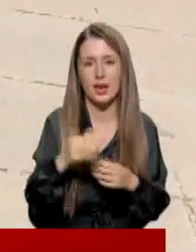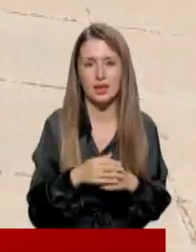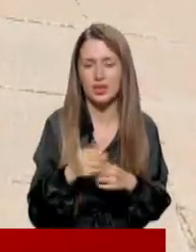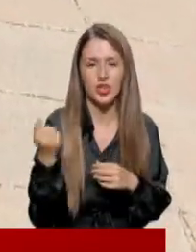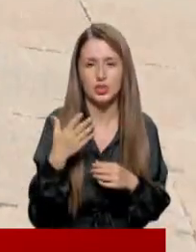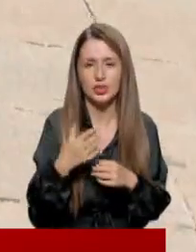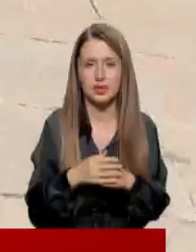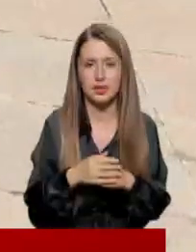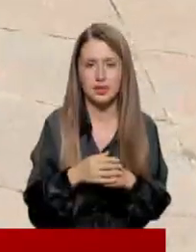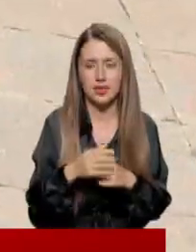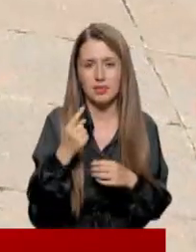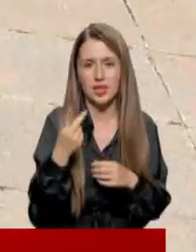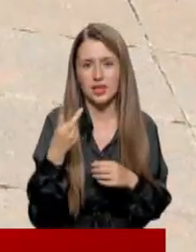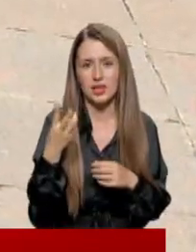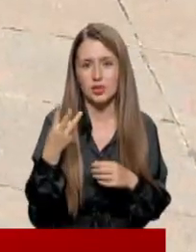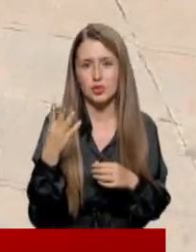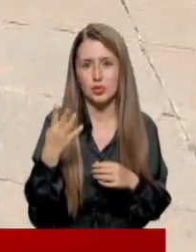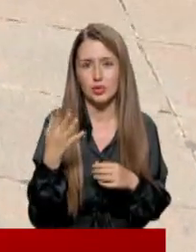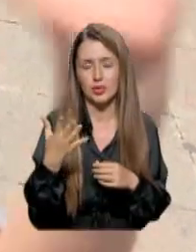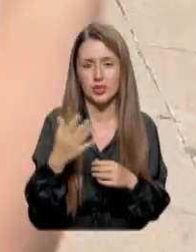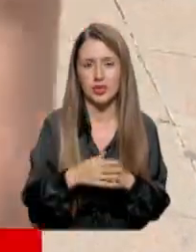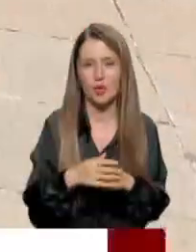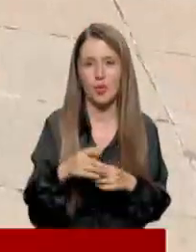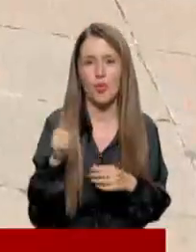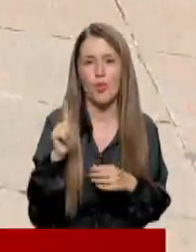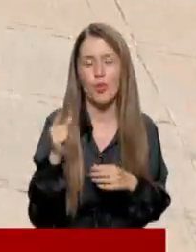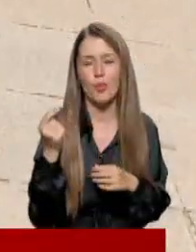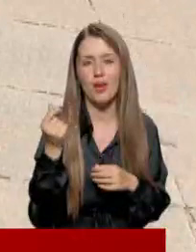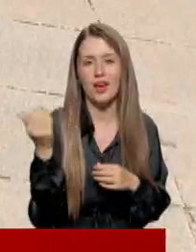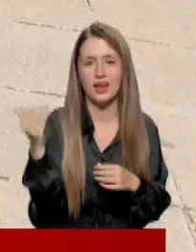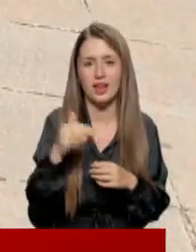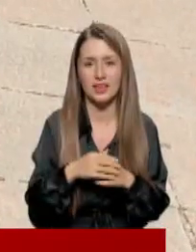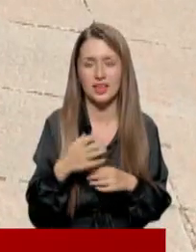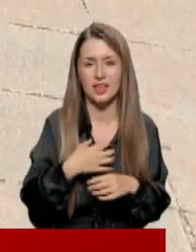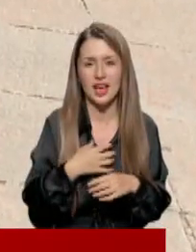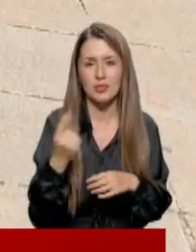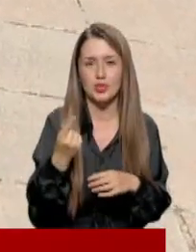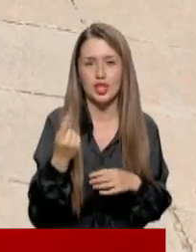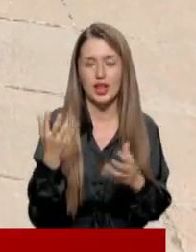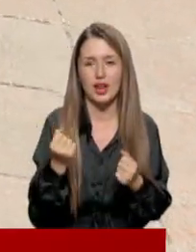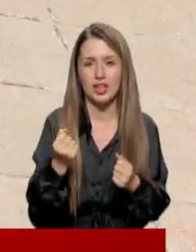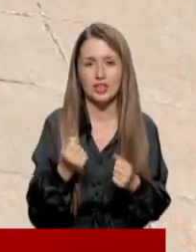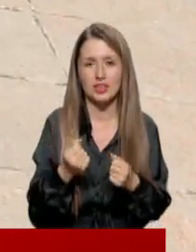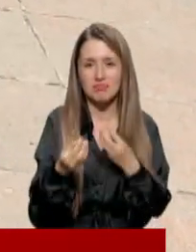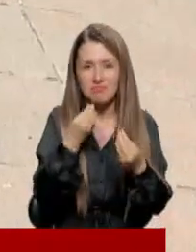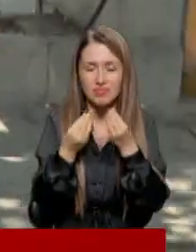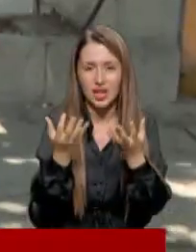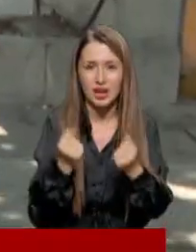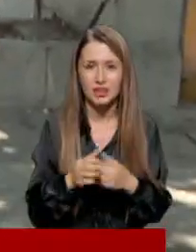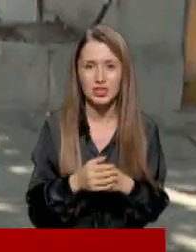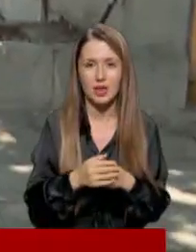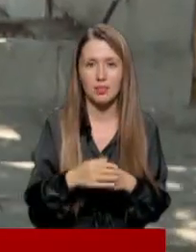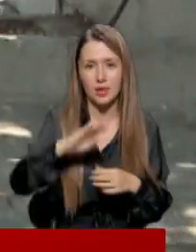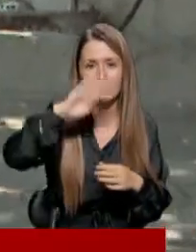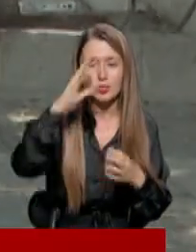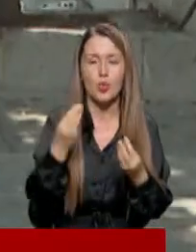Kaç para geldi? 1, 2, 3, 4, 5, 10, 10 tane para geldi. Kendime bir şeyler alacağım, babucu buralar alacağım.